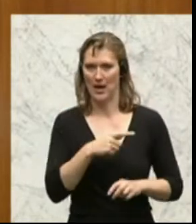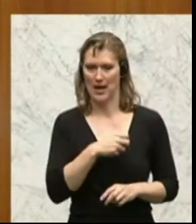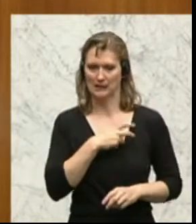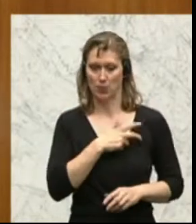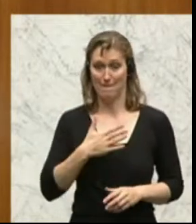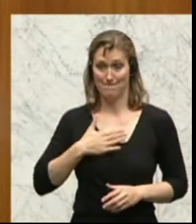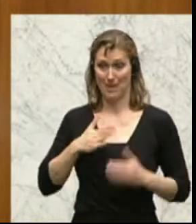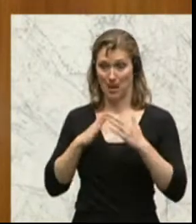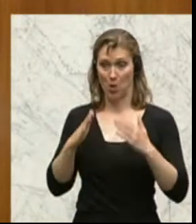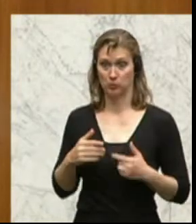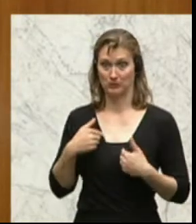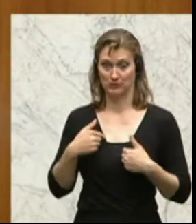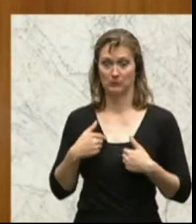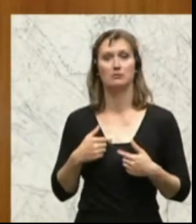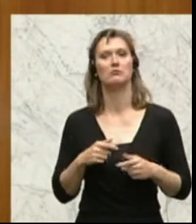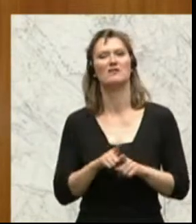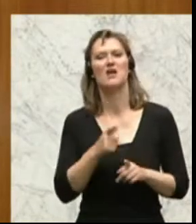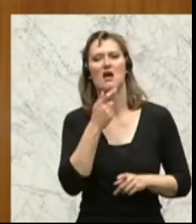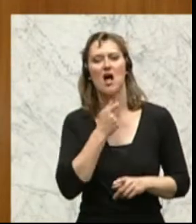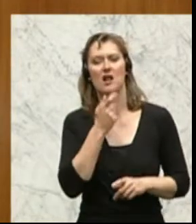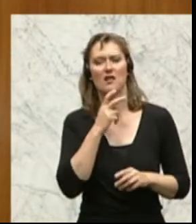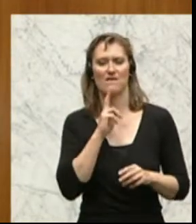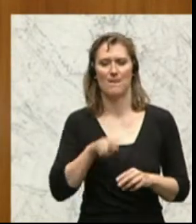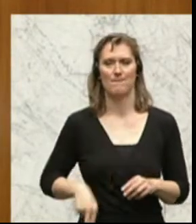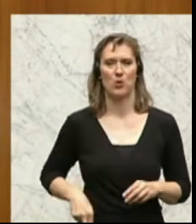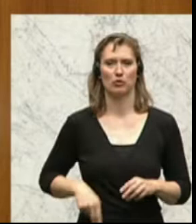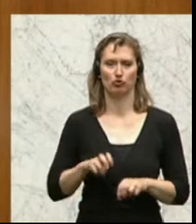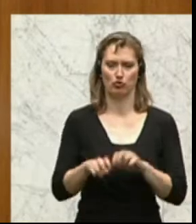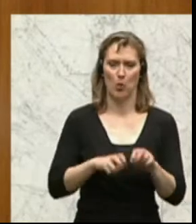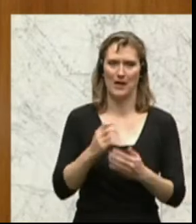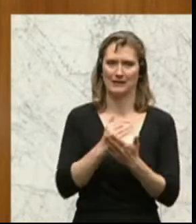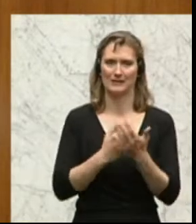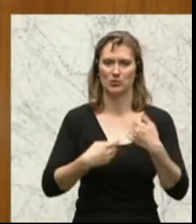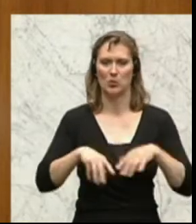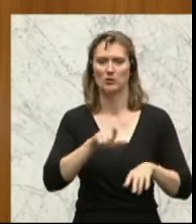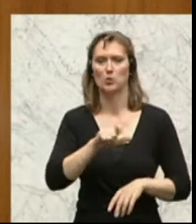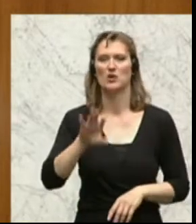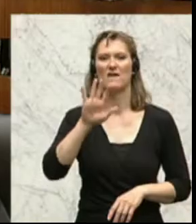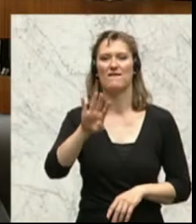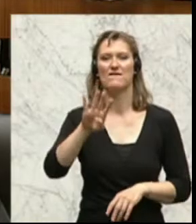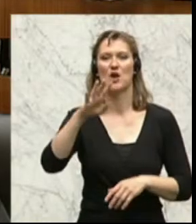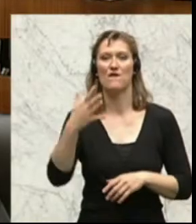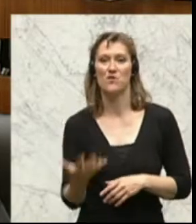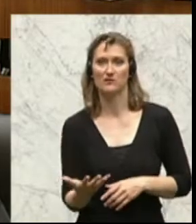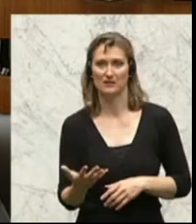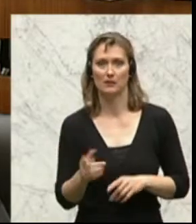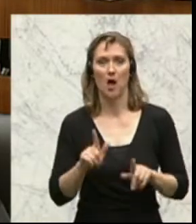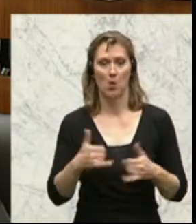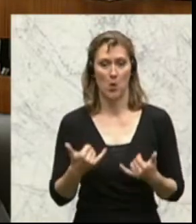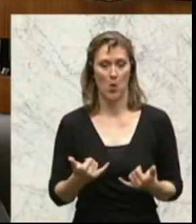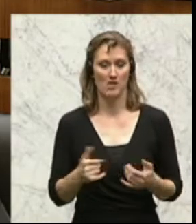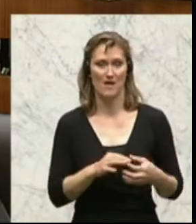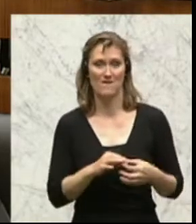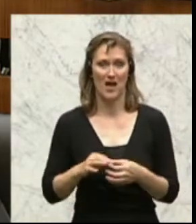sind, beruhen auf der alten Vermögensteuer nach dem Vermögensteuergesetz 1954 und wurden auf die heutigen Verhältnisse